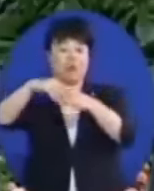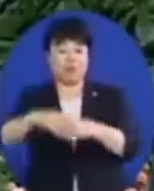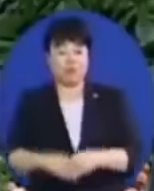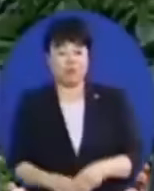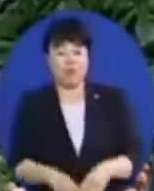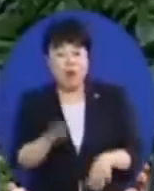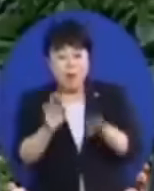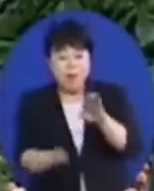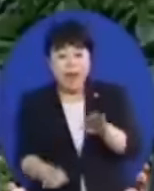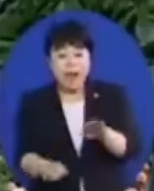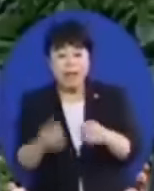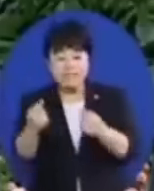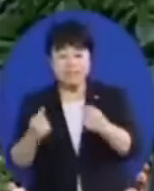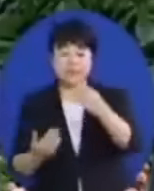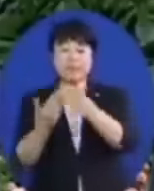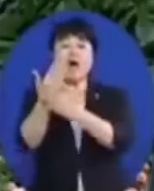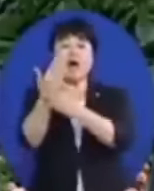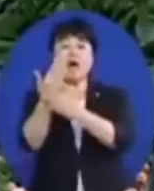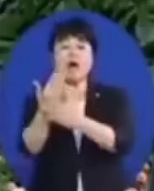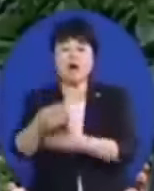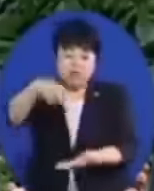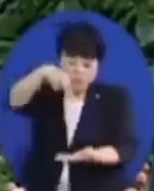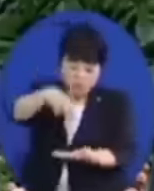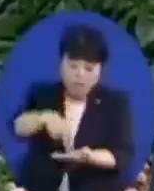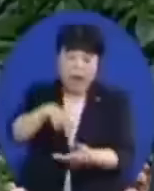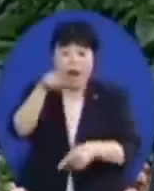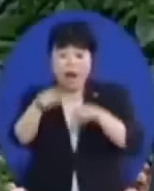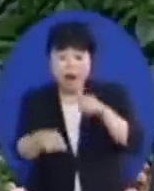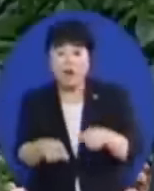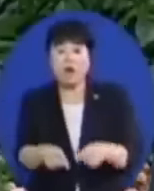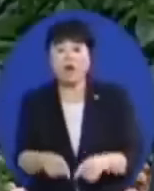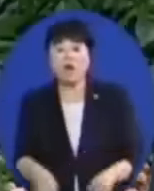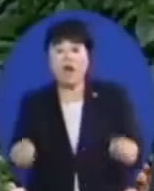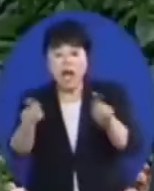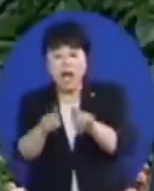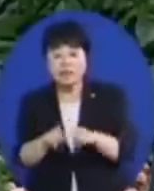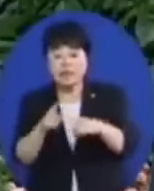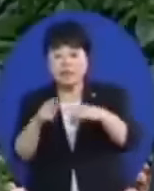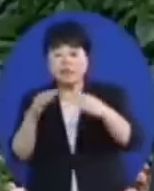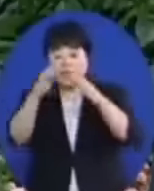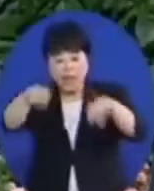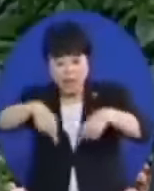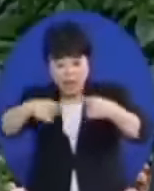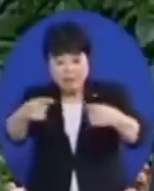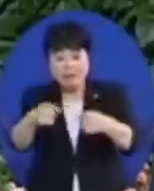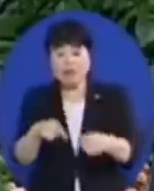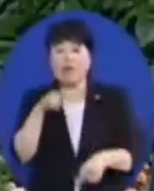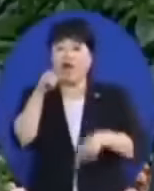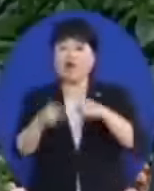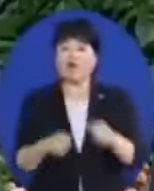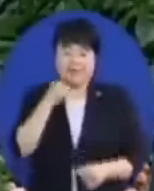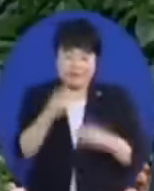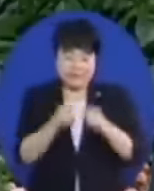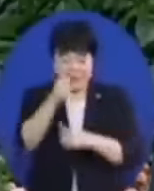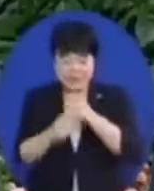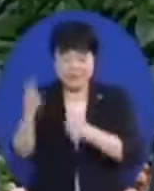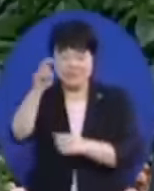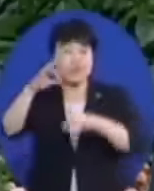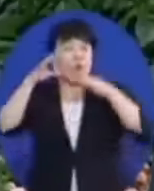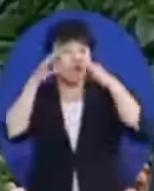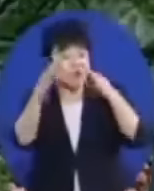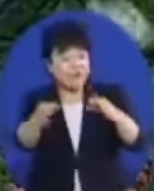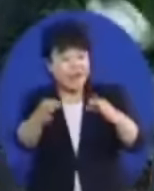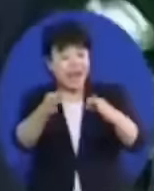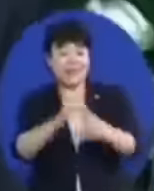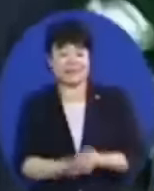발목이 곧 힘을 얻고 뛰어서서 걸으며 그들과 함께 성전으로 들어가면서 걷기도 하고 뛰기도 하며 하나님을 찬송하더라고 말하는